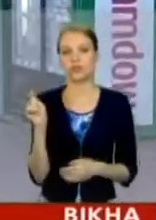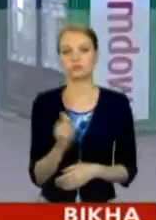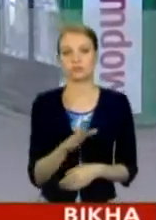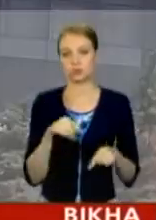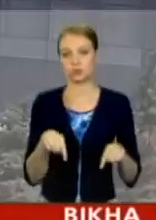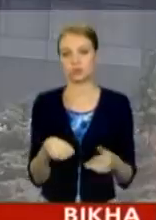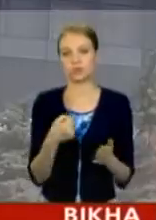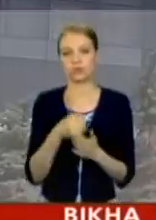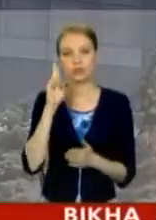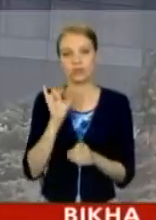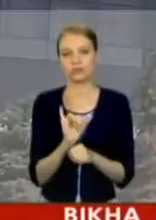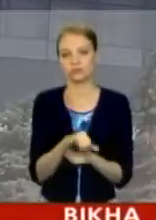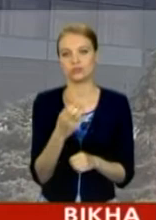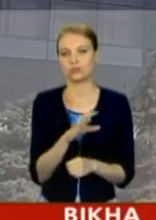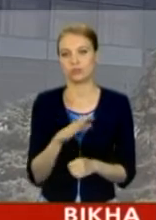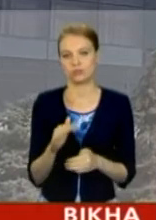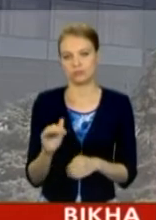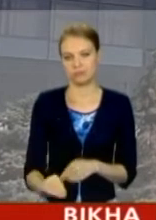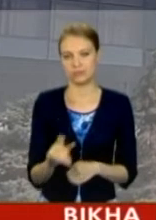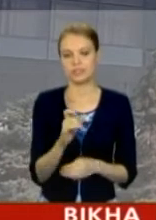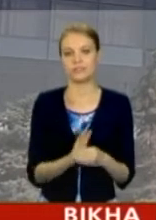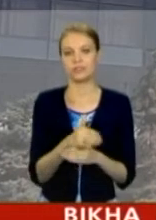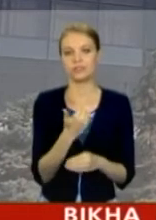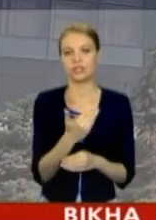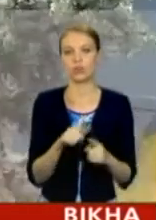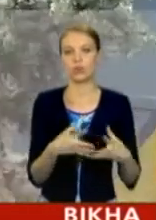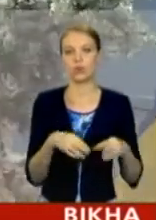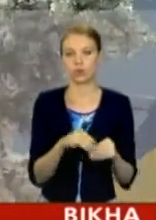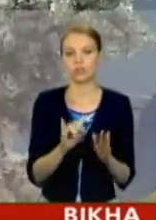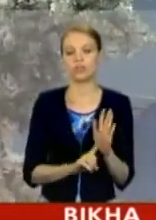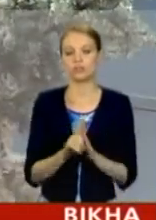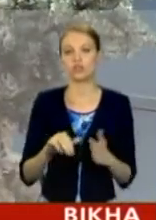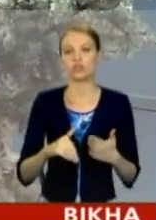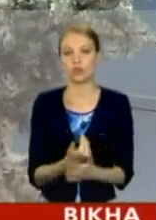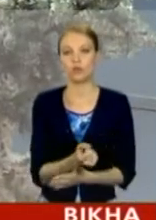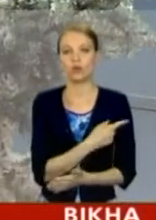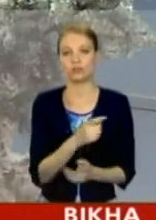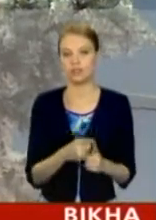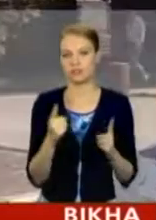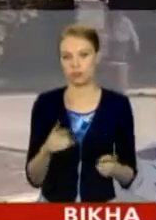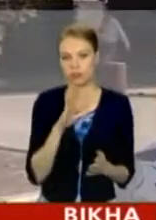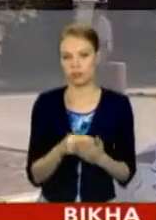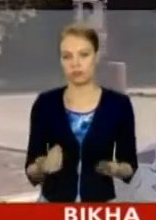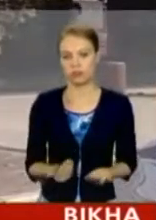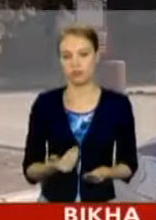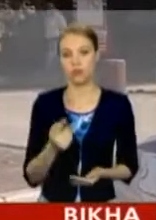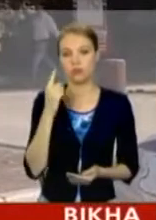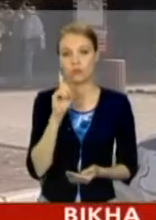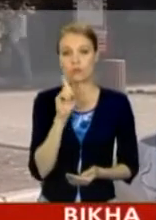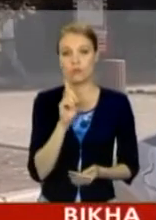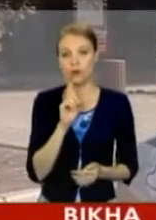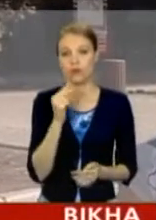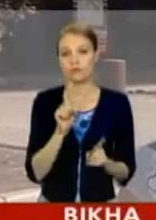приїздила сюди до дядька ще зовсім маленькою. З відвідин його родини. І почне новий одеський період свого життя. Подумала, що все-таки